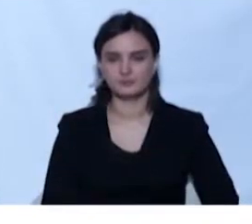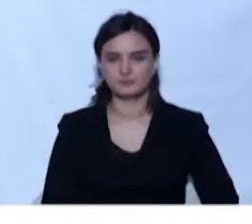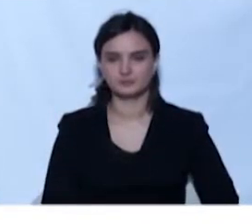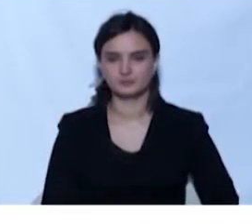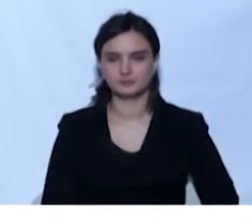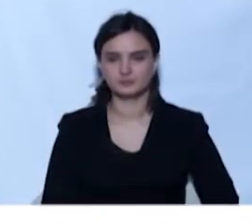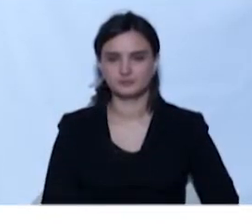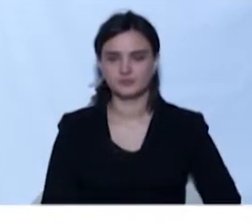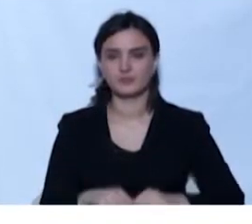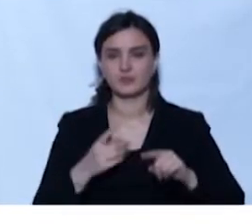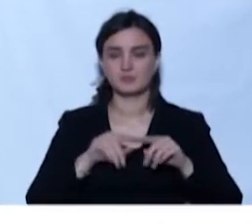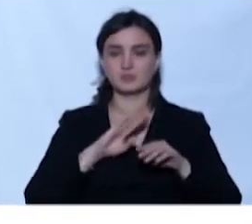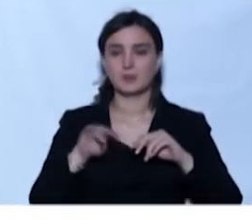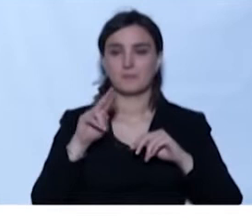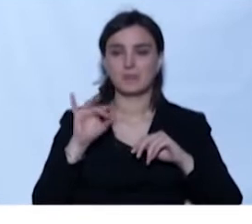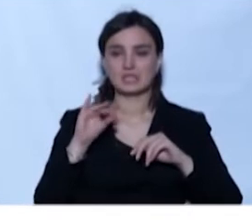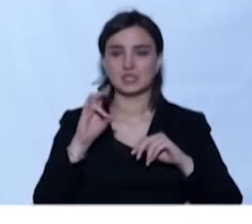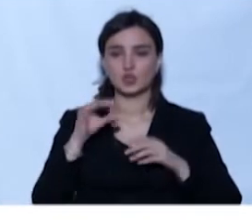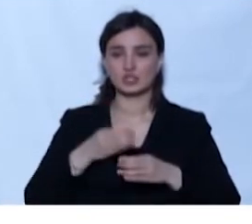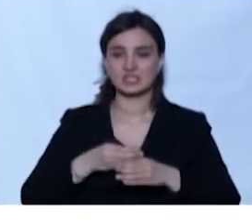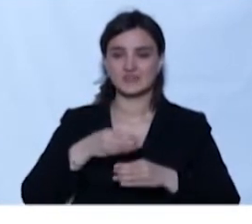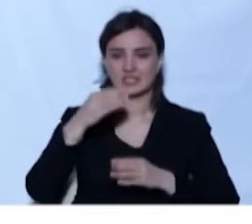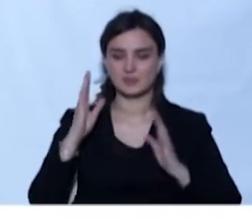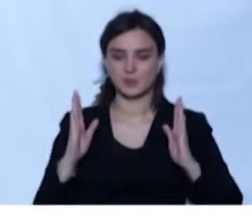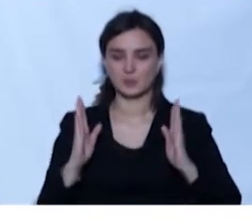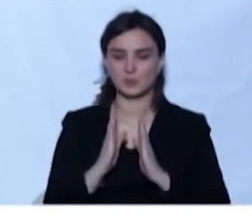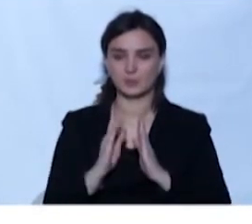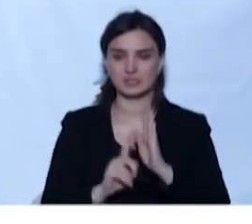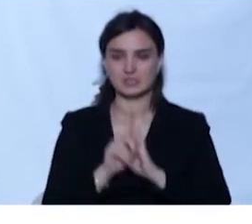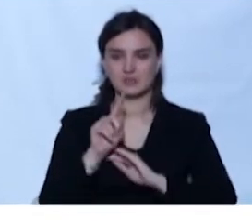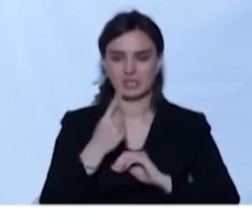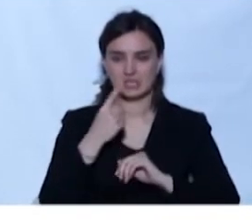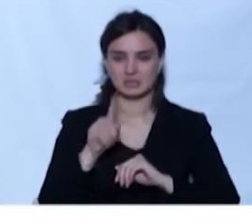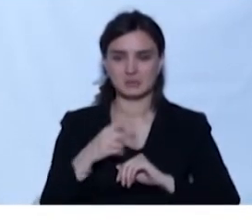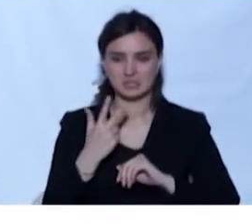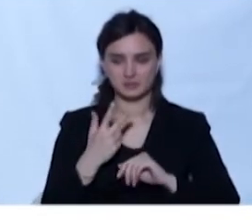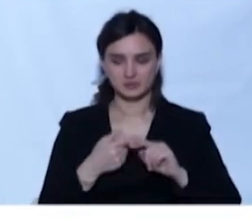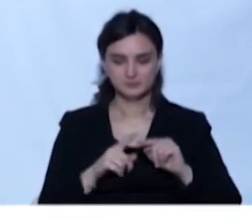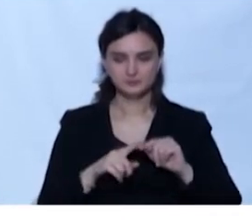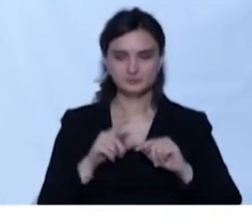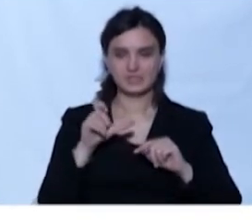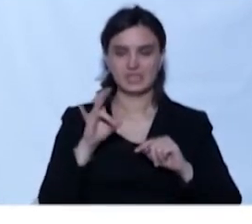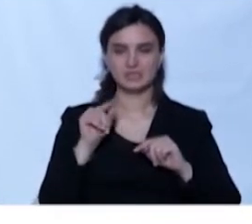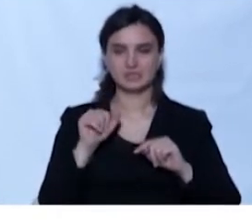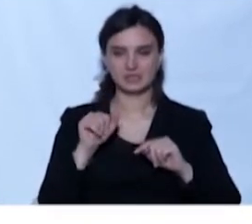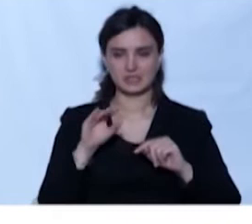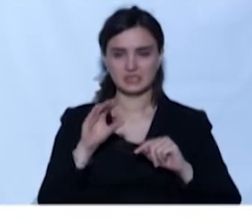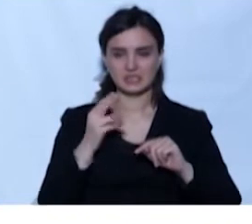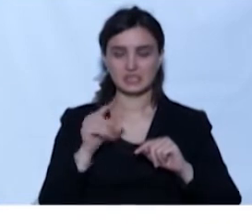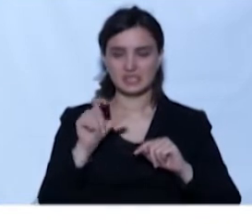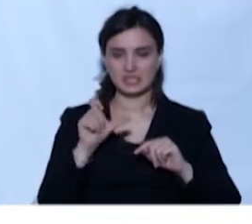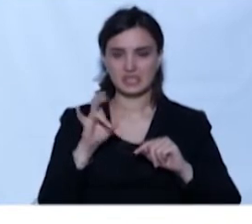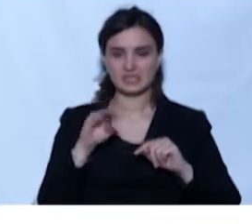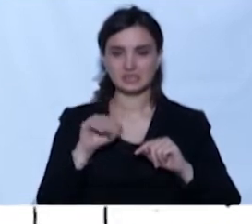პართენონის სვეტების შევიწროვება იწყება 1/3-დან. Ამას ენტაზისი ქვია. Და ისეთი შთაბეჭდილებაა, რომ